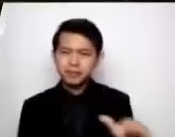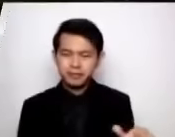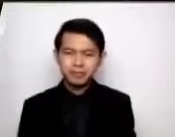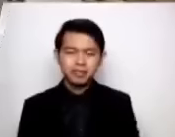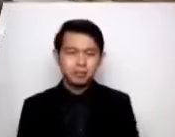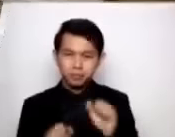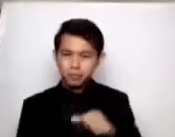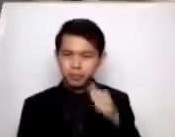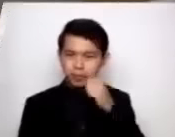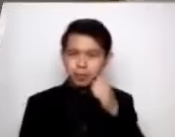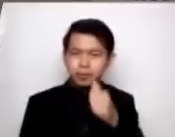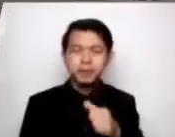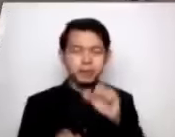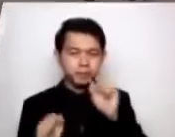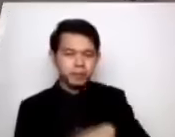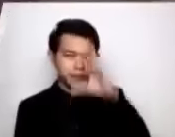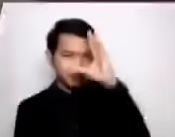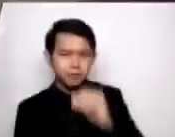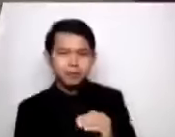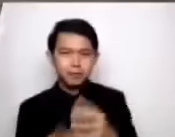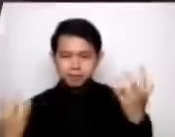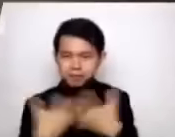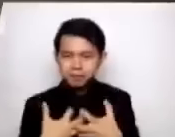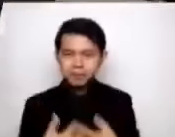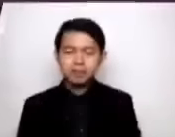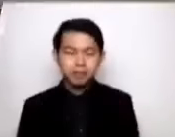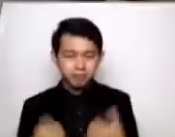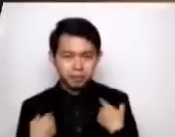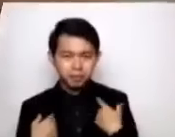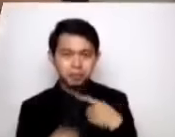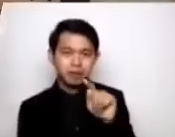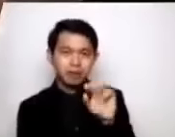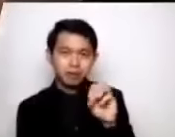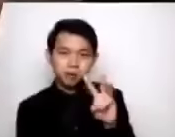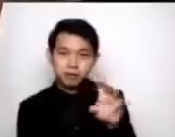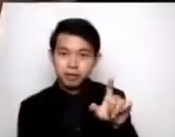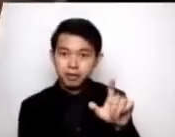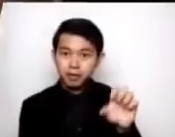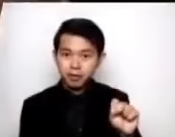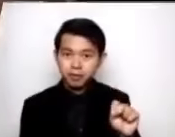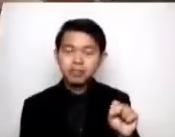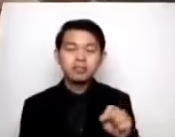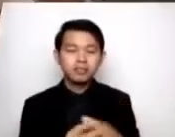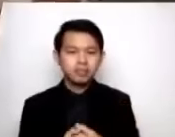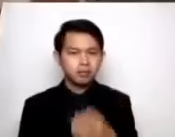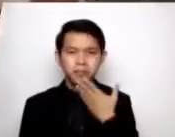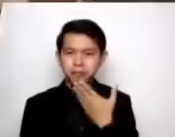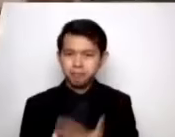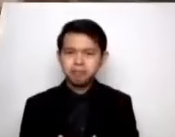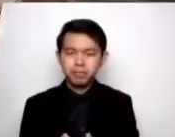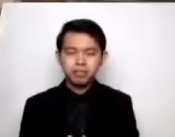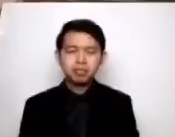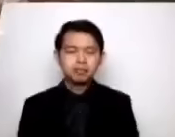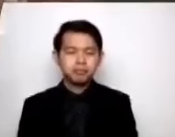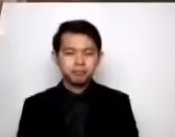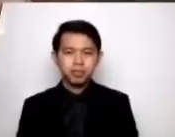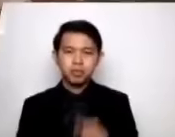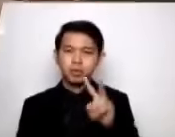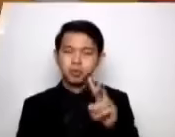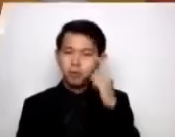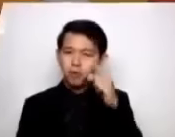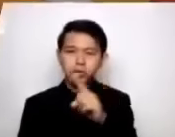panlalaki. May mga towels din na magaganda at makapal na 2 for 150 pesos lang. Pwede pa raw yan